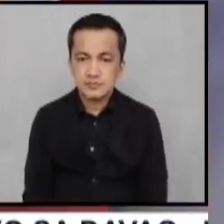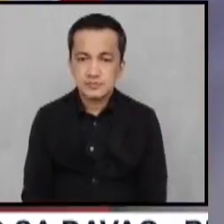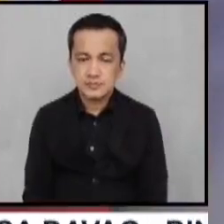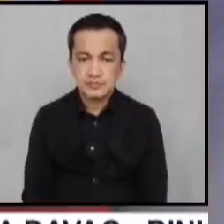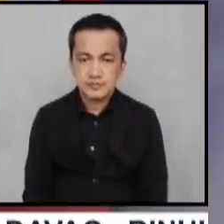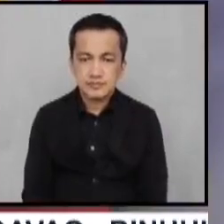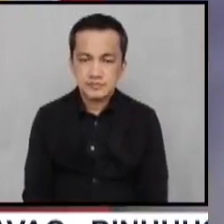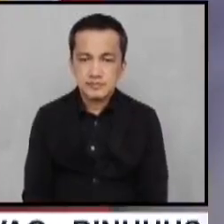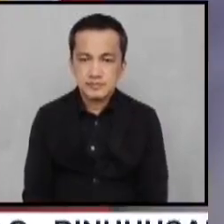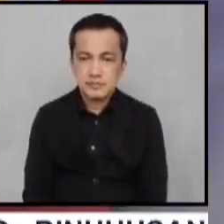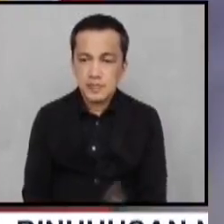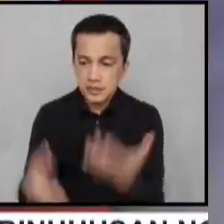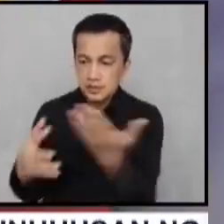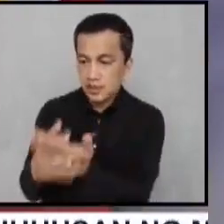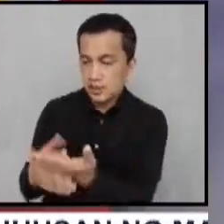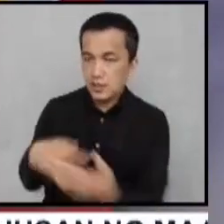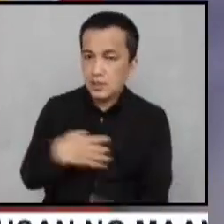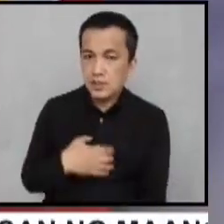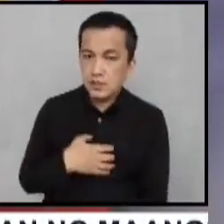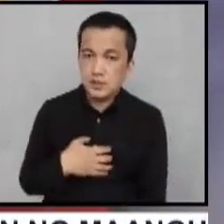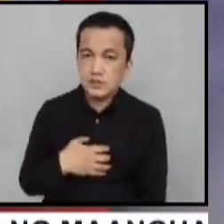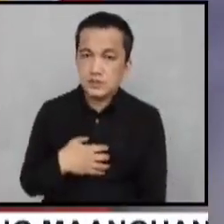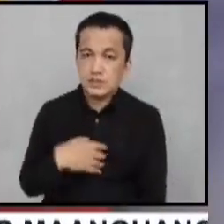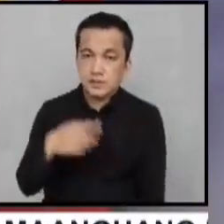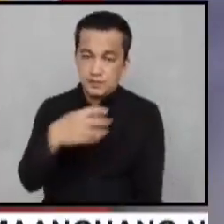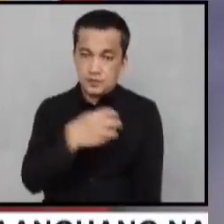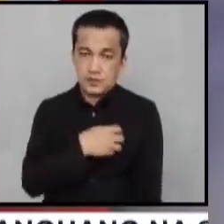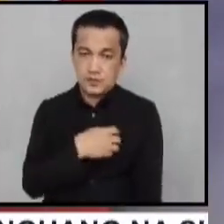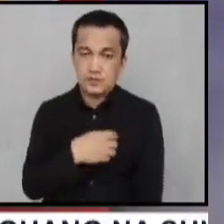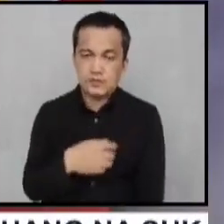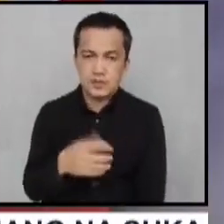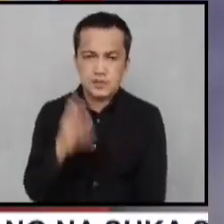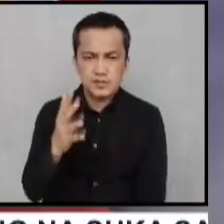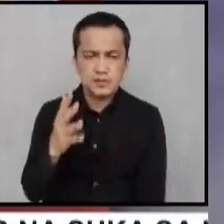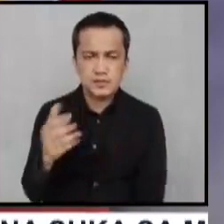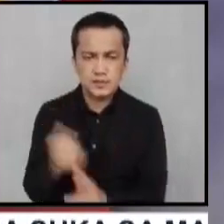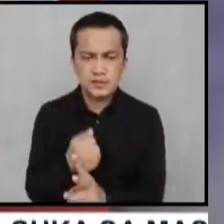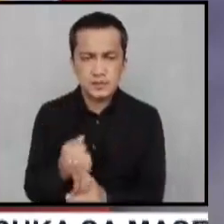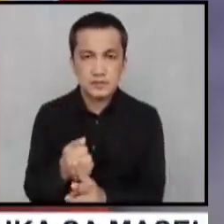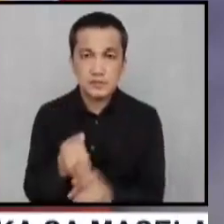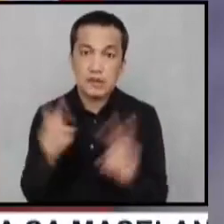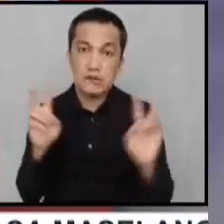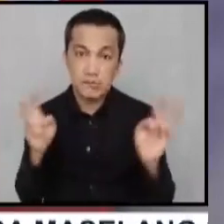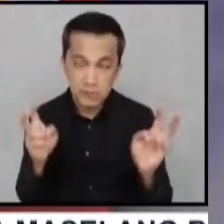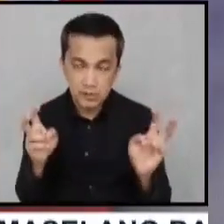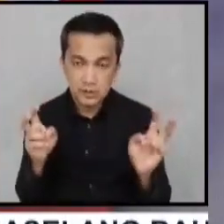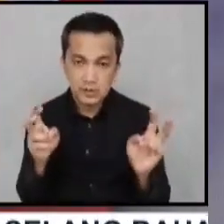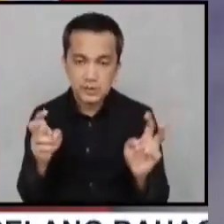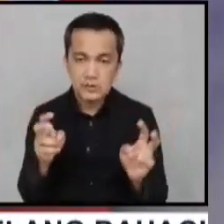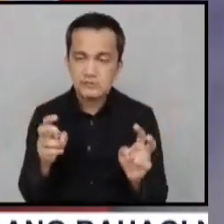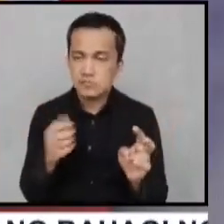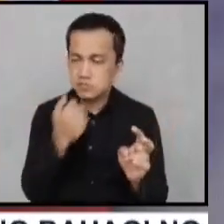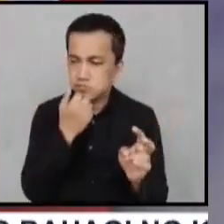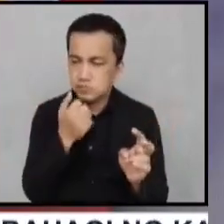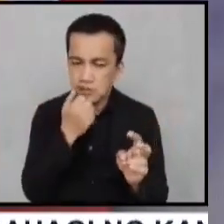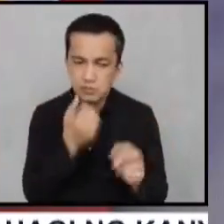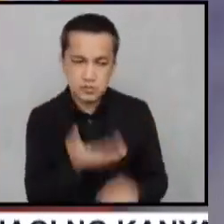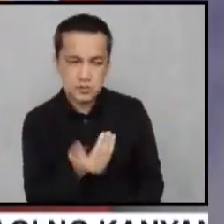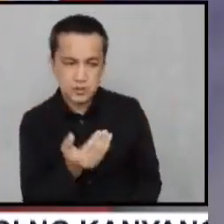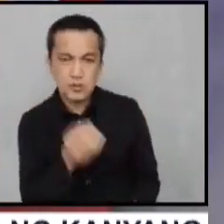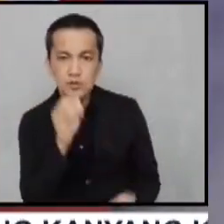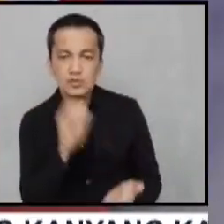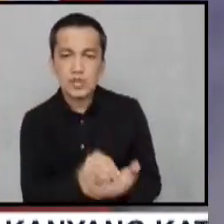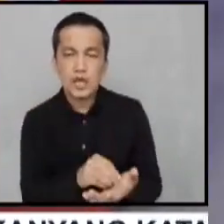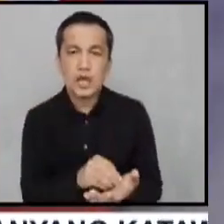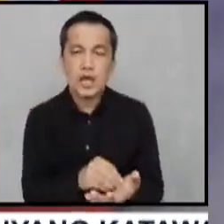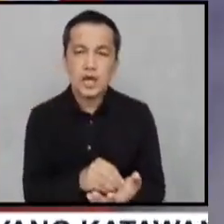Nagsampa ng reklamo sa Philippine National Police ang 50 biktima umano ng hindi makatarungang paniningil ng ilang online